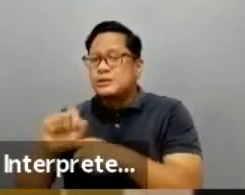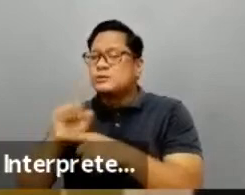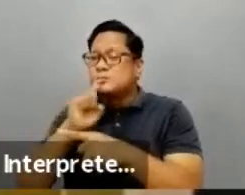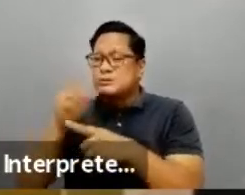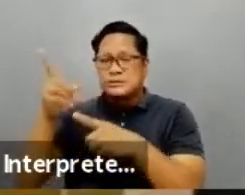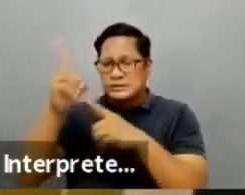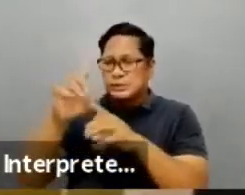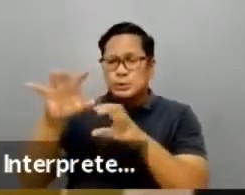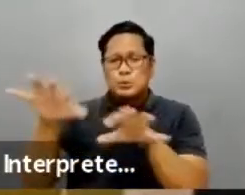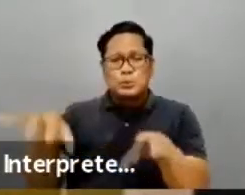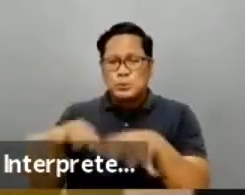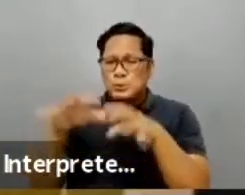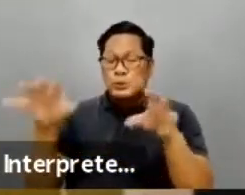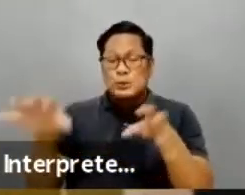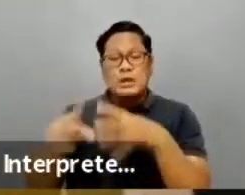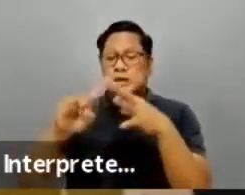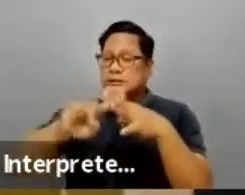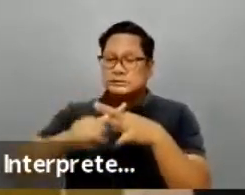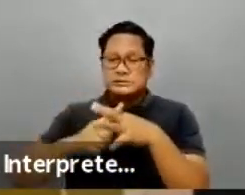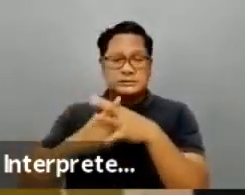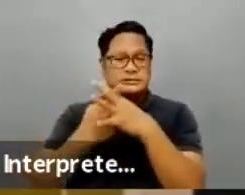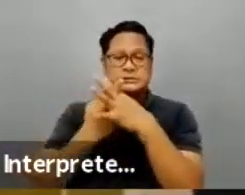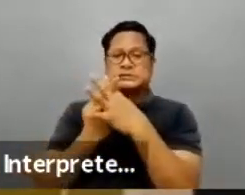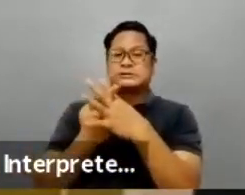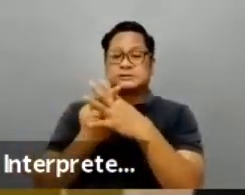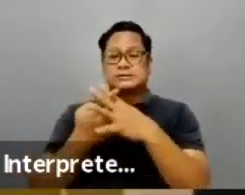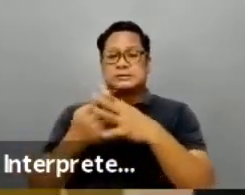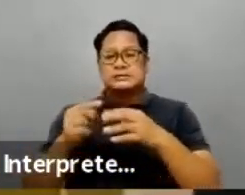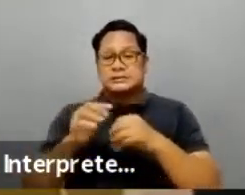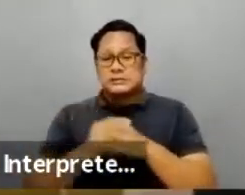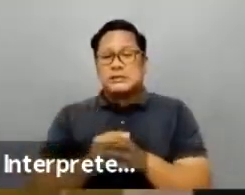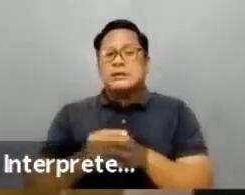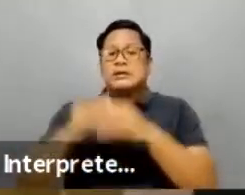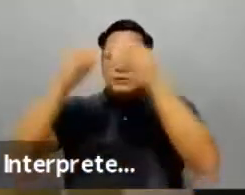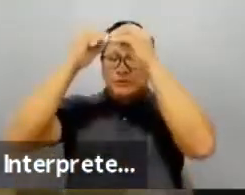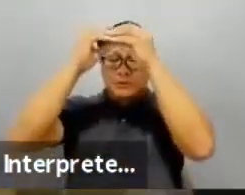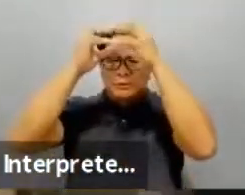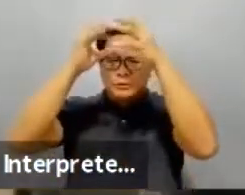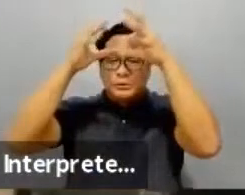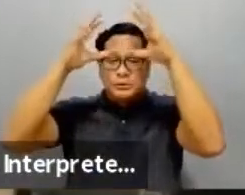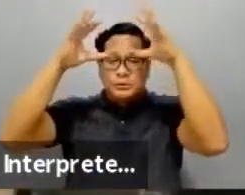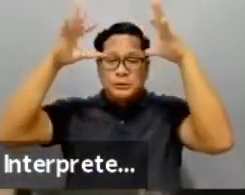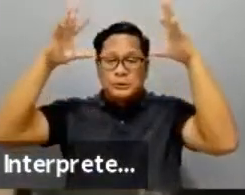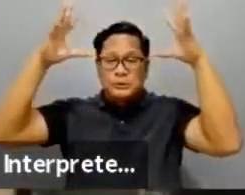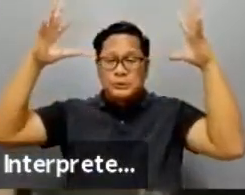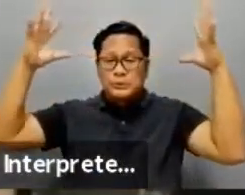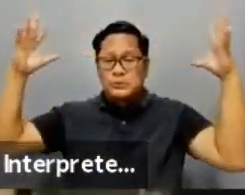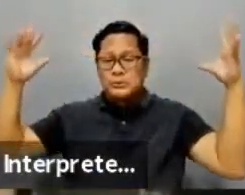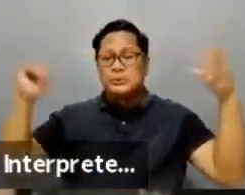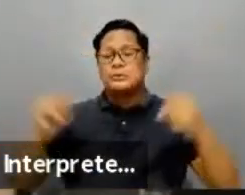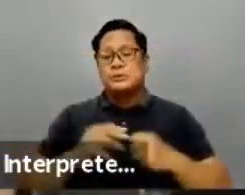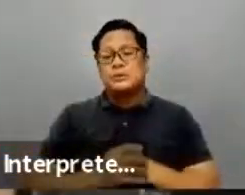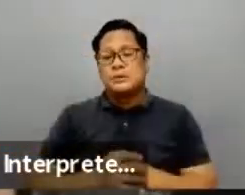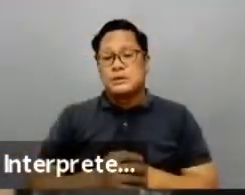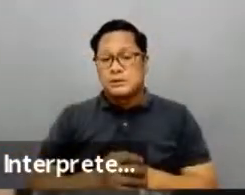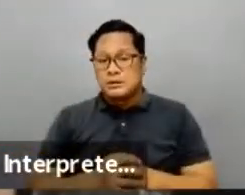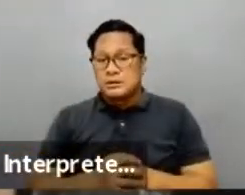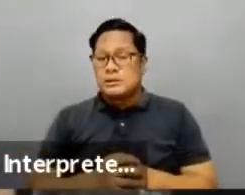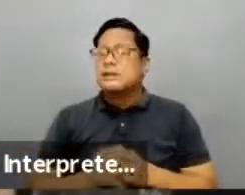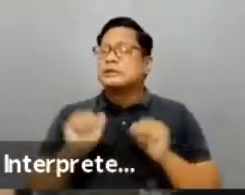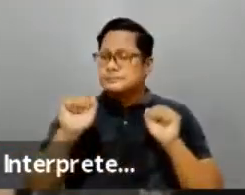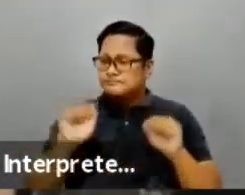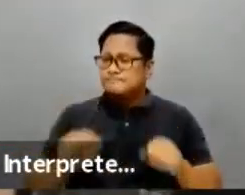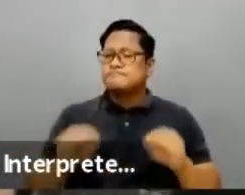gaway nagmumula sa guni-guni. Kung kaya